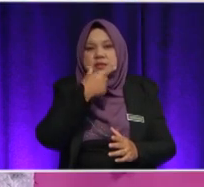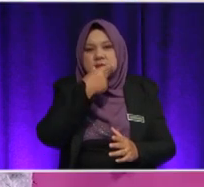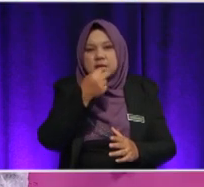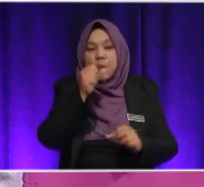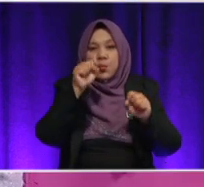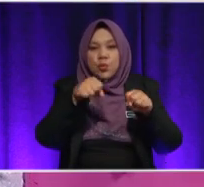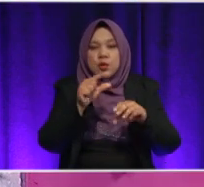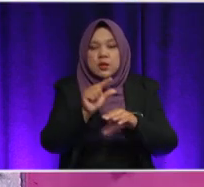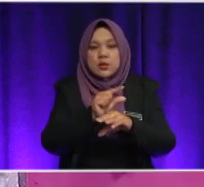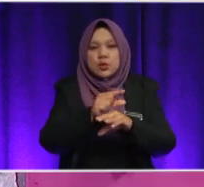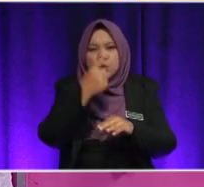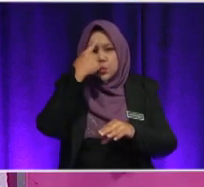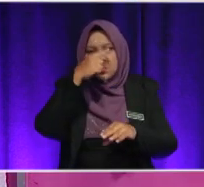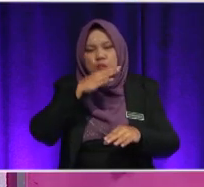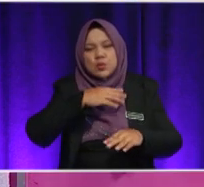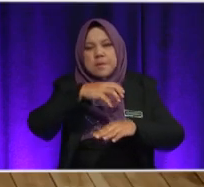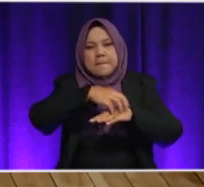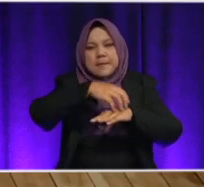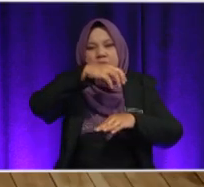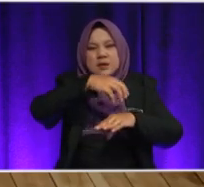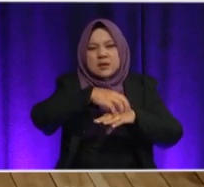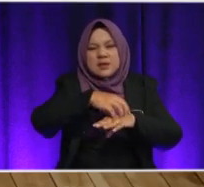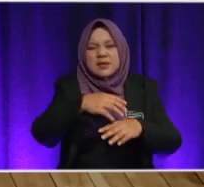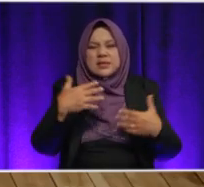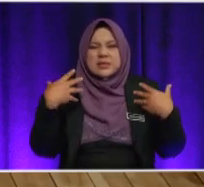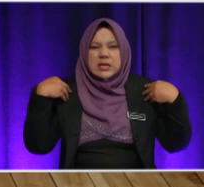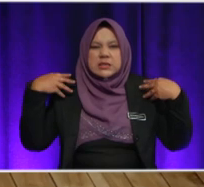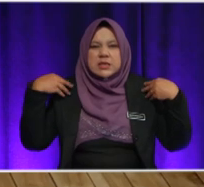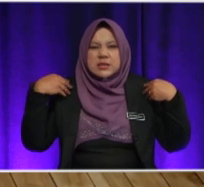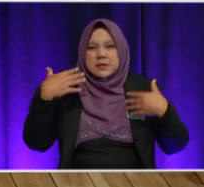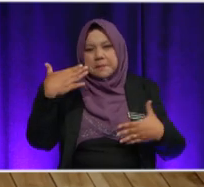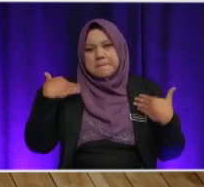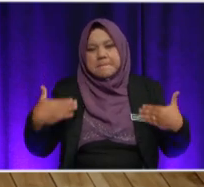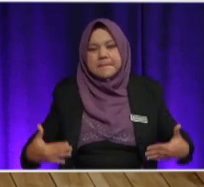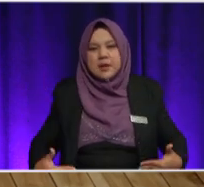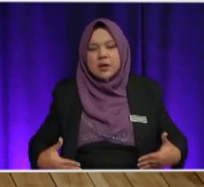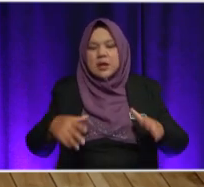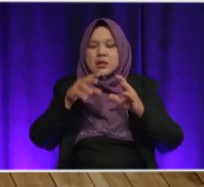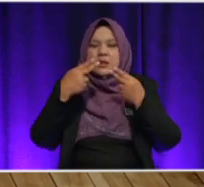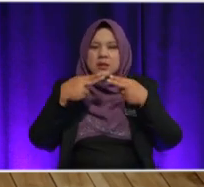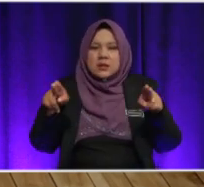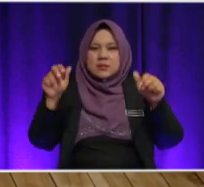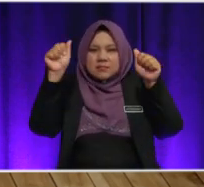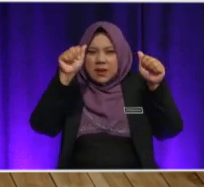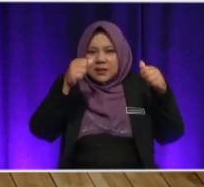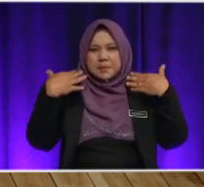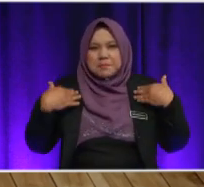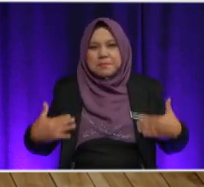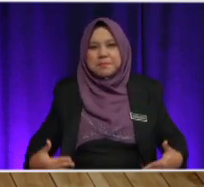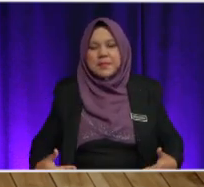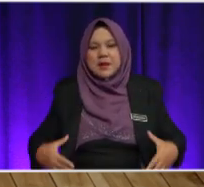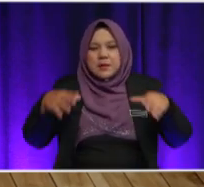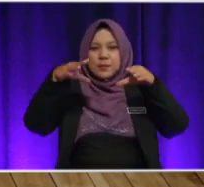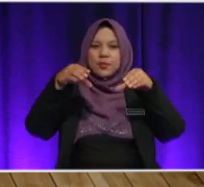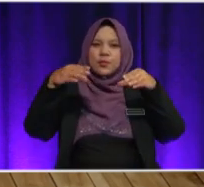juga boleh melegegkan bengkak dan senga-sengal pada badan se ke angin dalam badan kalau angin banyak dalam badan tuh